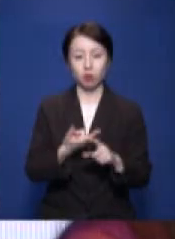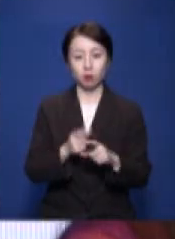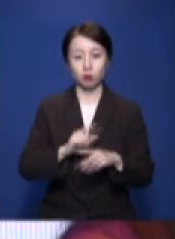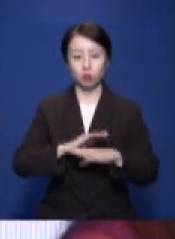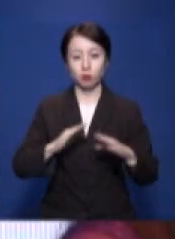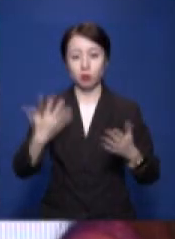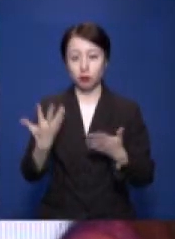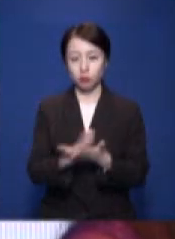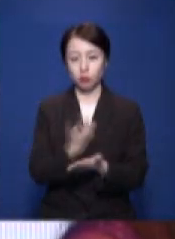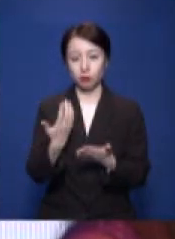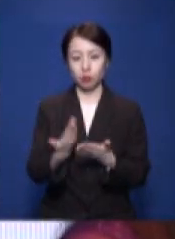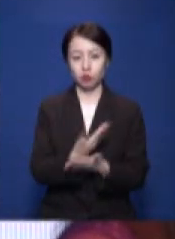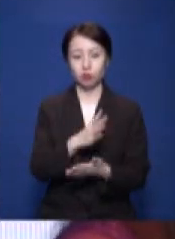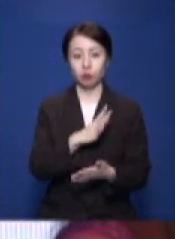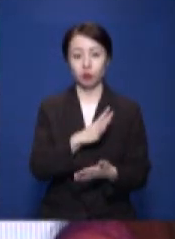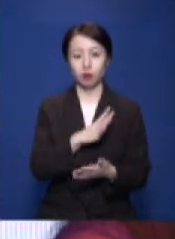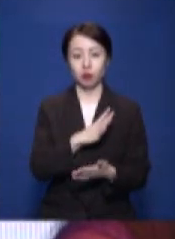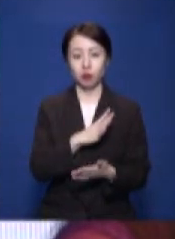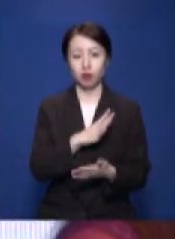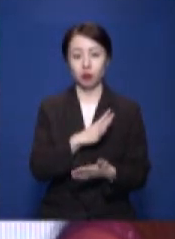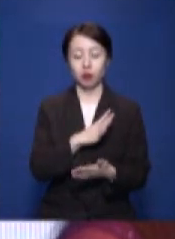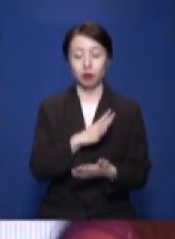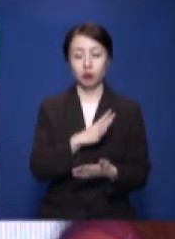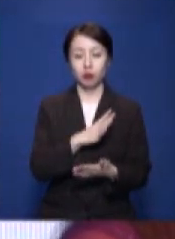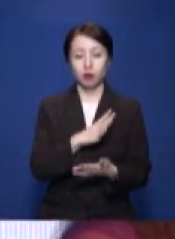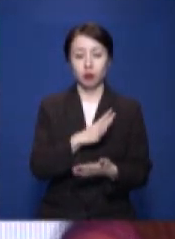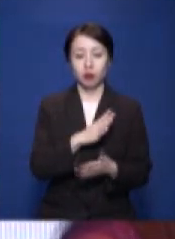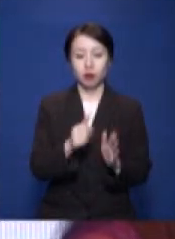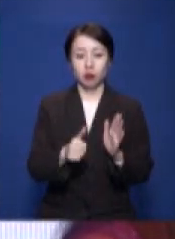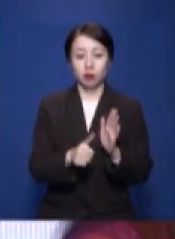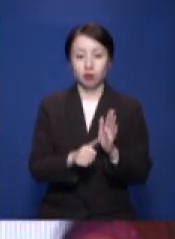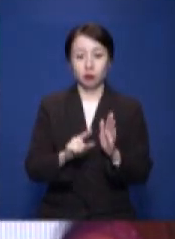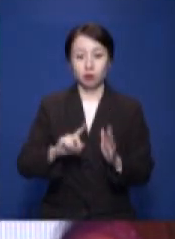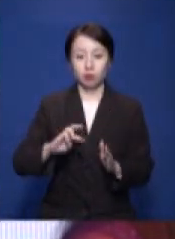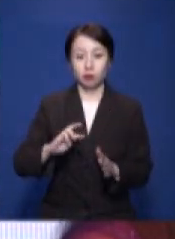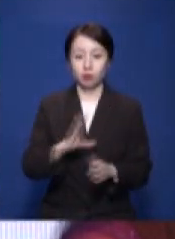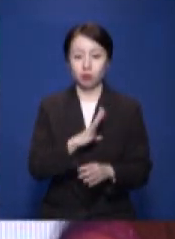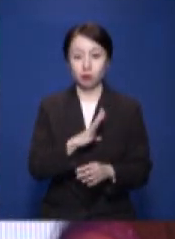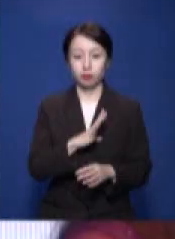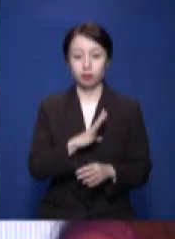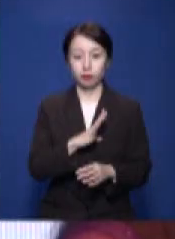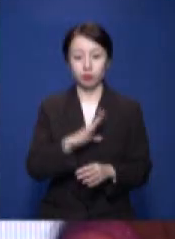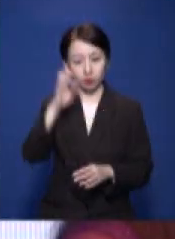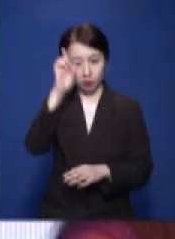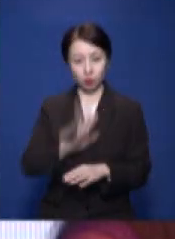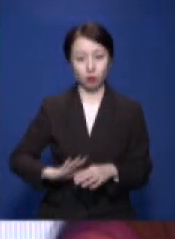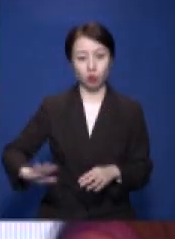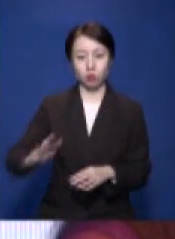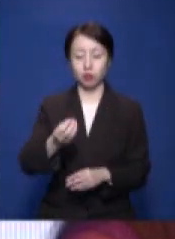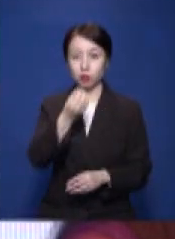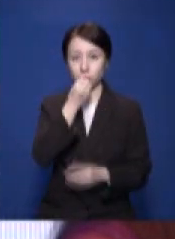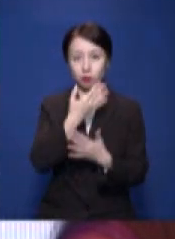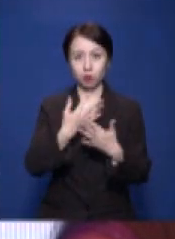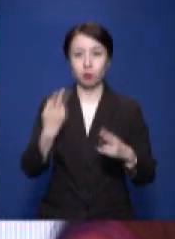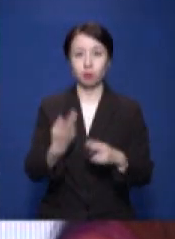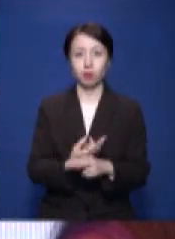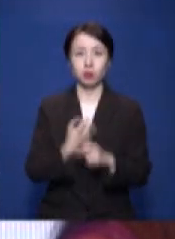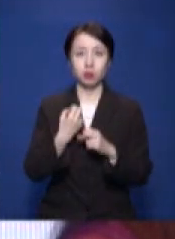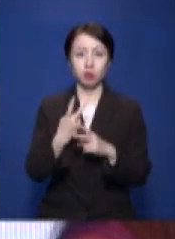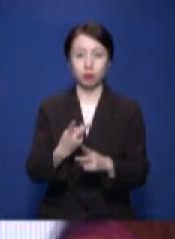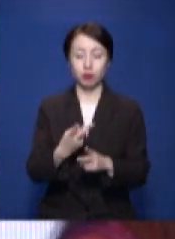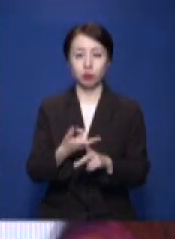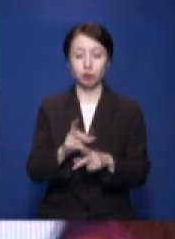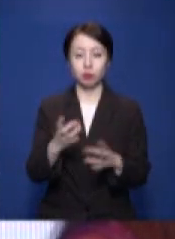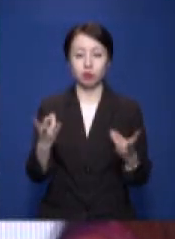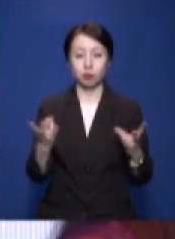өнім жинады. Ел қамбасы алтын дәнге толды. Еліміздің азық-түлік қауіпсіздігін қамтамасыз